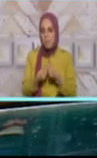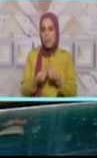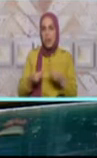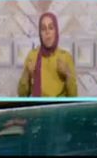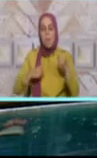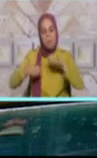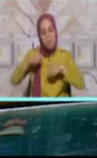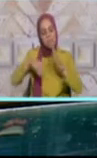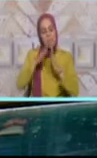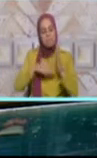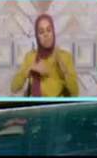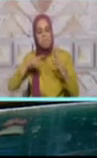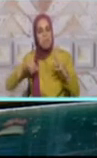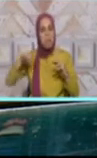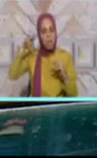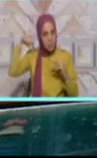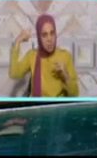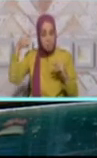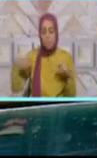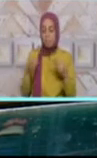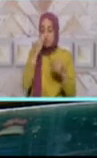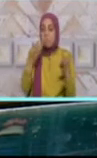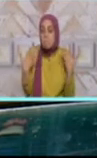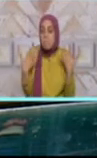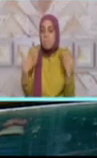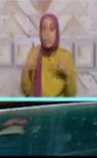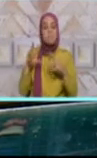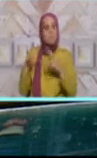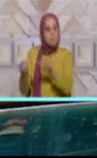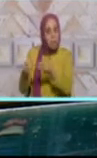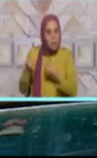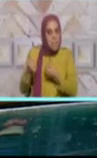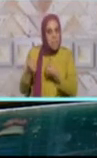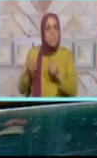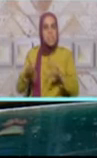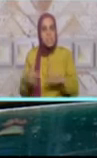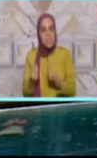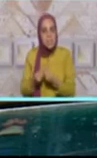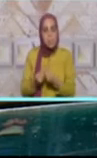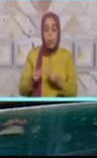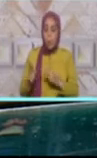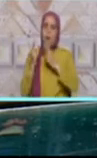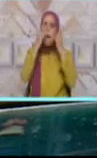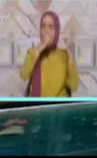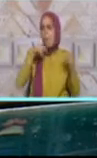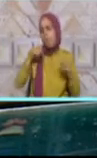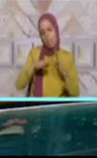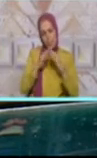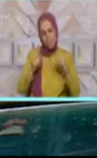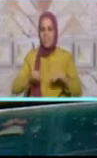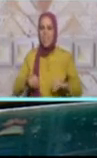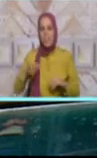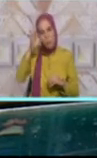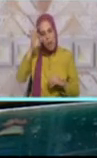بمصنع الرمال السوداء، اللي بيمثل حقيقة بيئة مواتية جاذبة للاستثمار وحلم كانت مصر بتنتظره لاستخدام